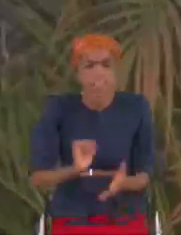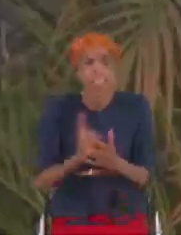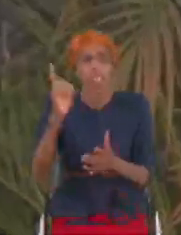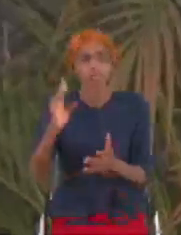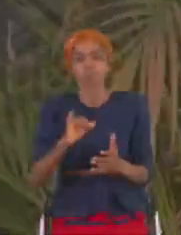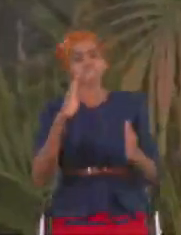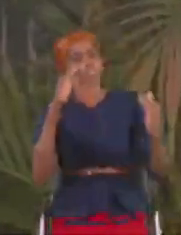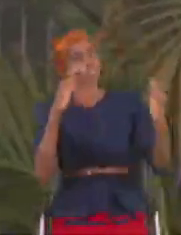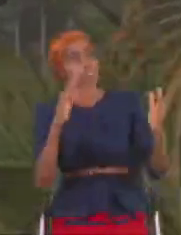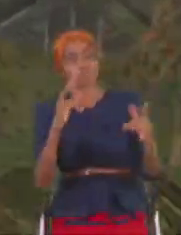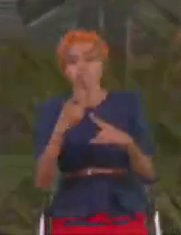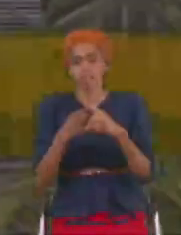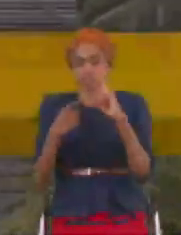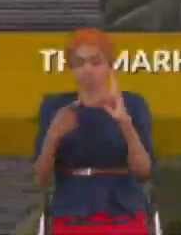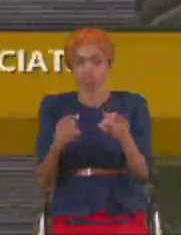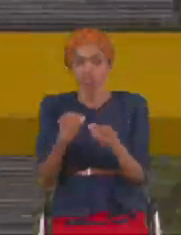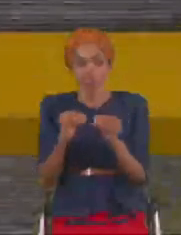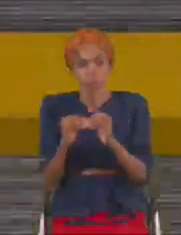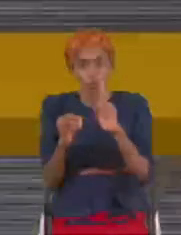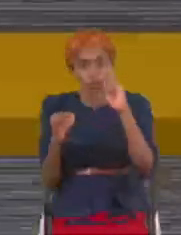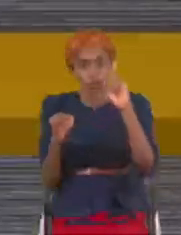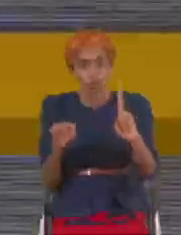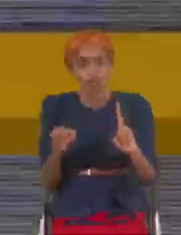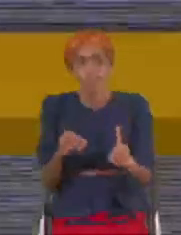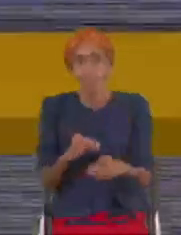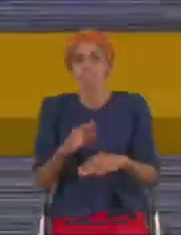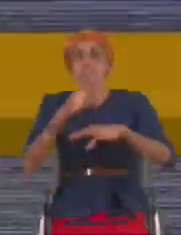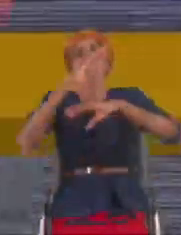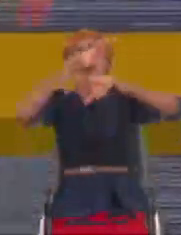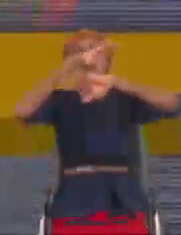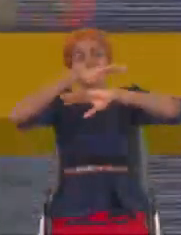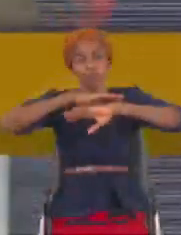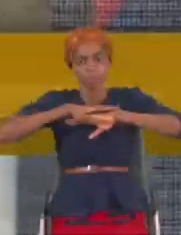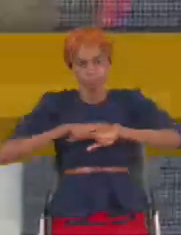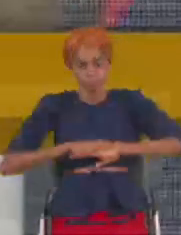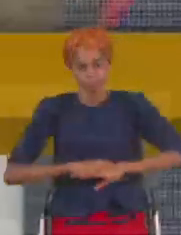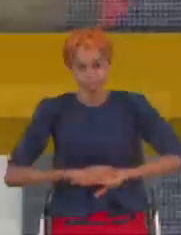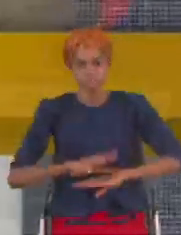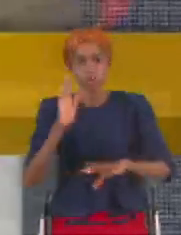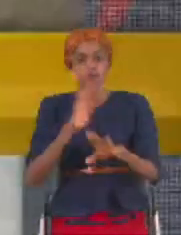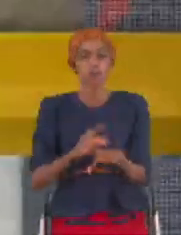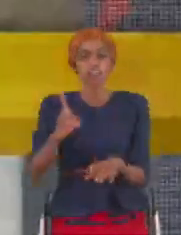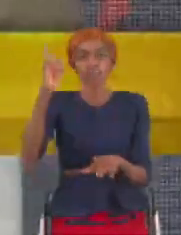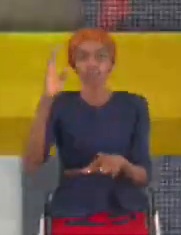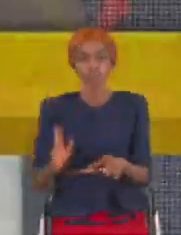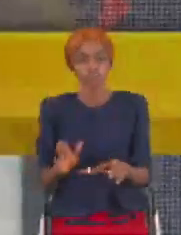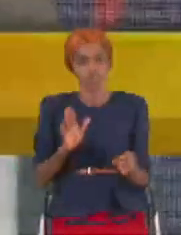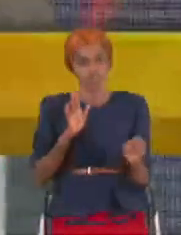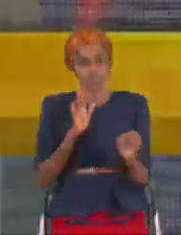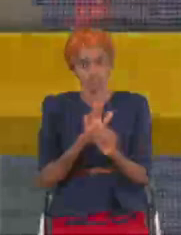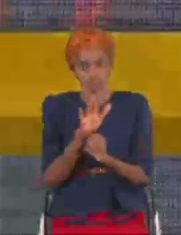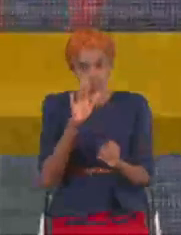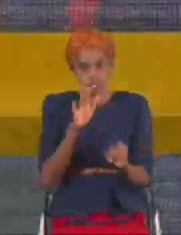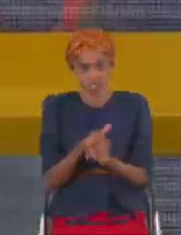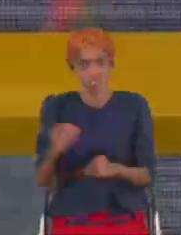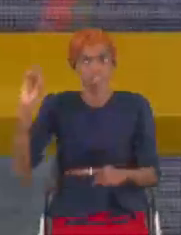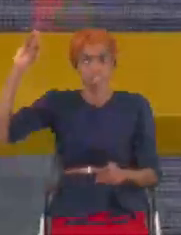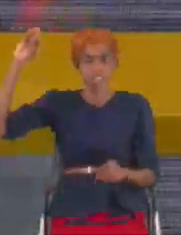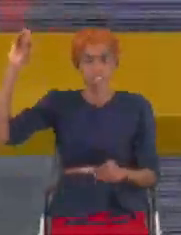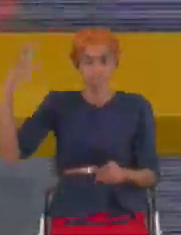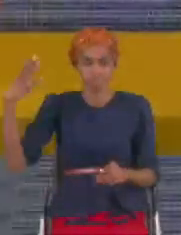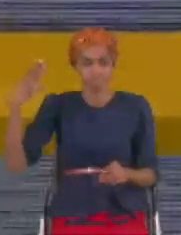l'espère premièrement des plats dépendance un dieu pour la gratte ou suffisante